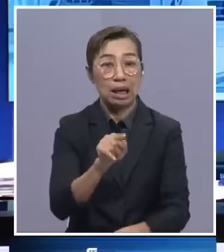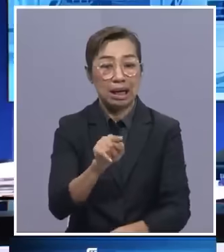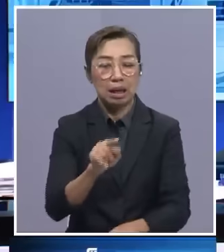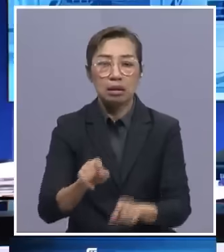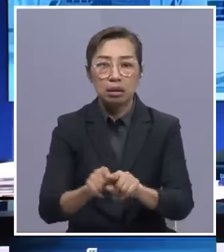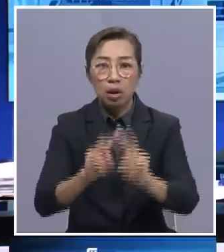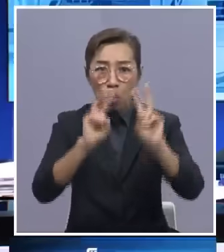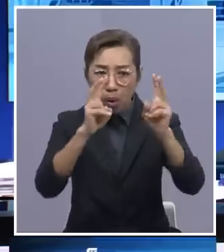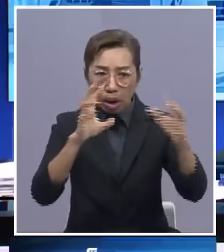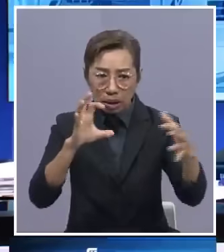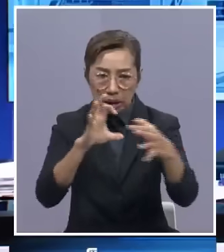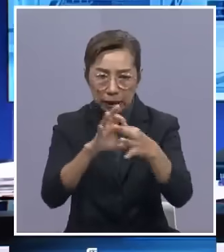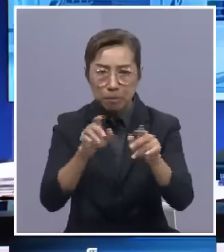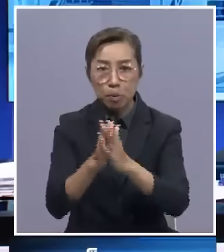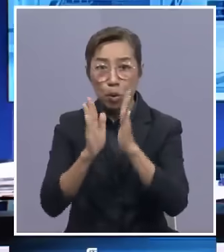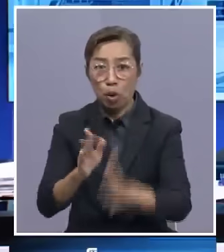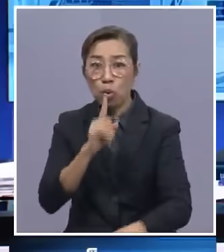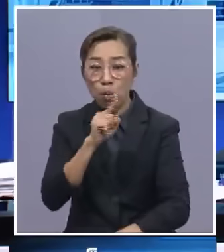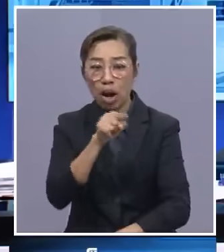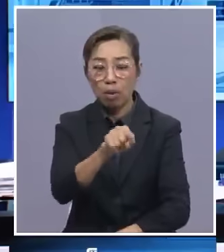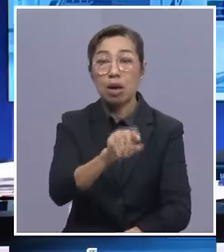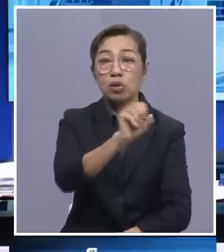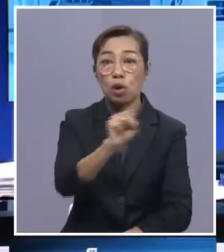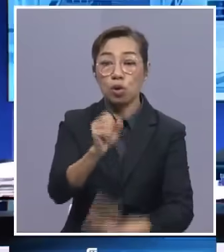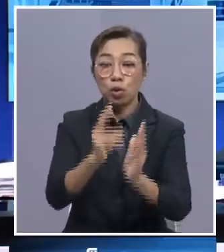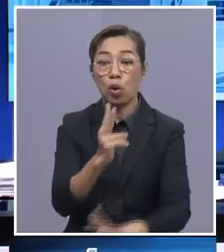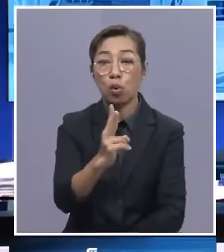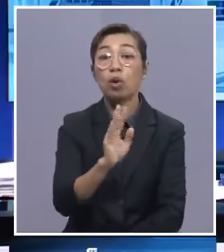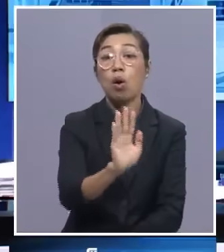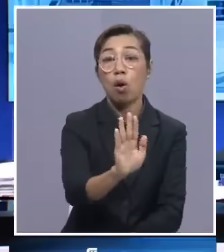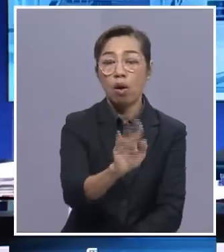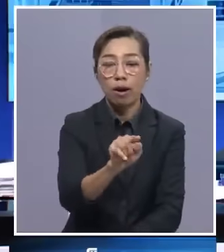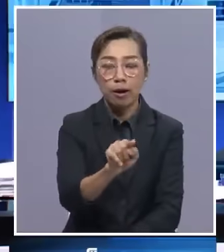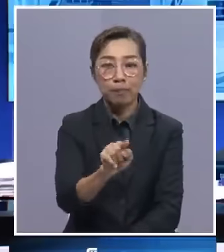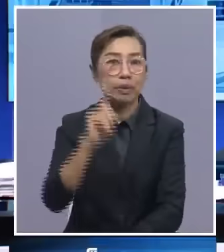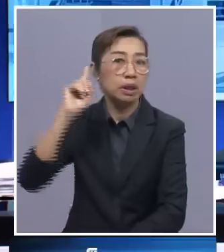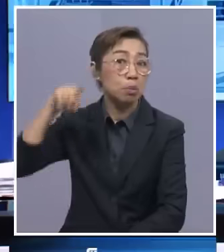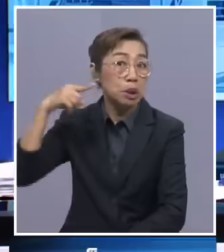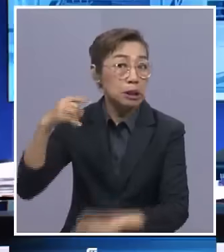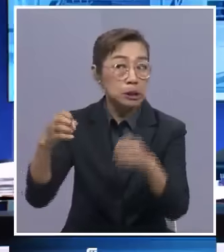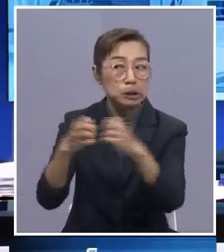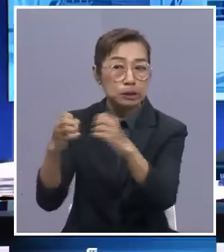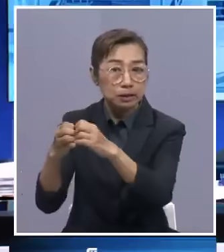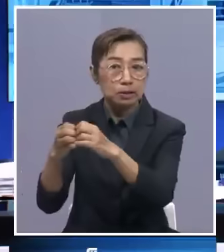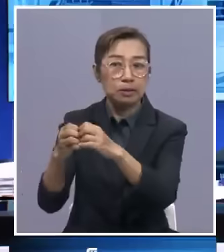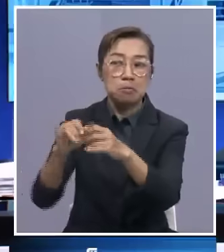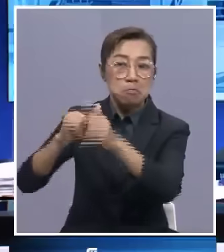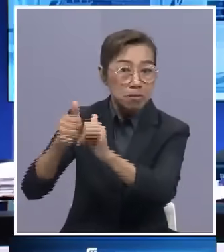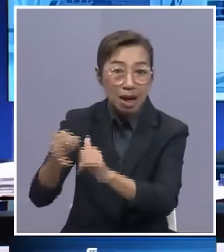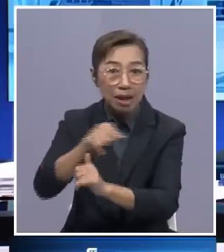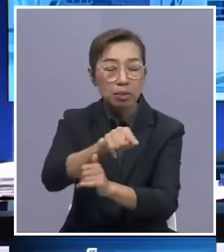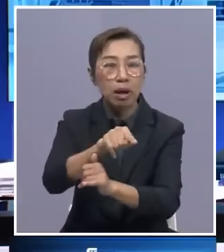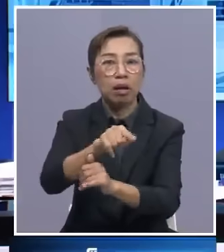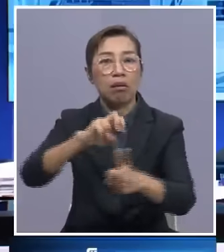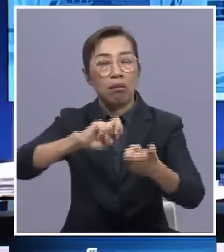เรื่องที่เกี่ยวข้องกับการกล่าวหาว่ามี 2สสมีกรณีคุกคามทางเพศเนี่ยจะสร้างรอยร้าวที่